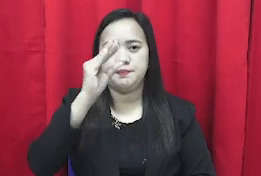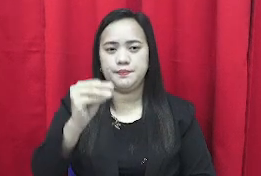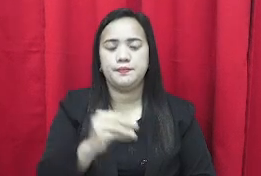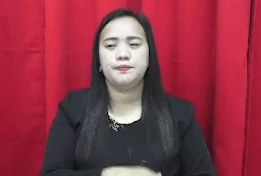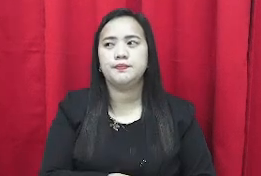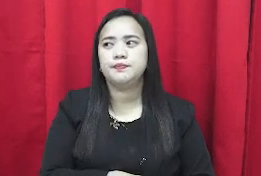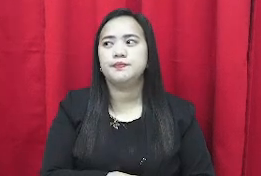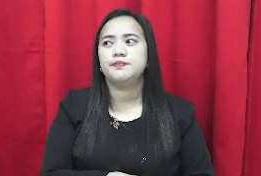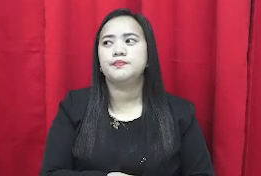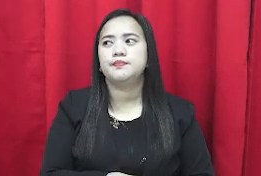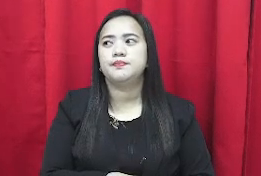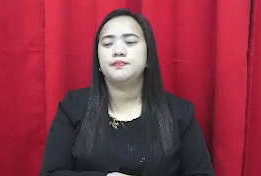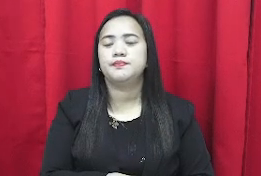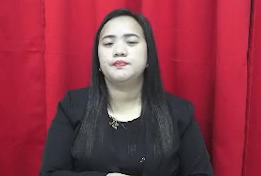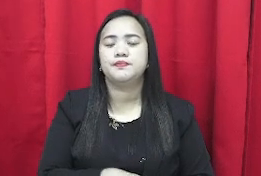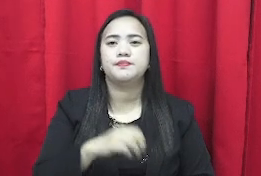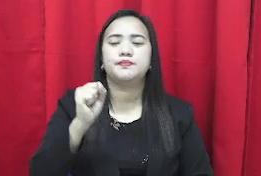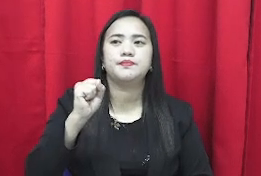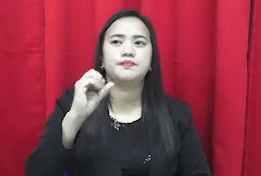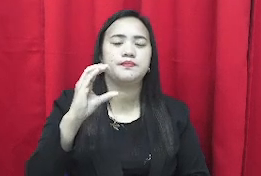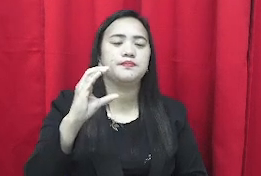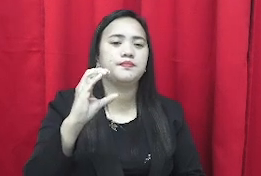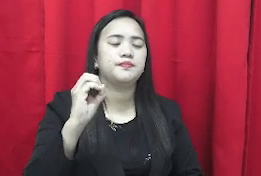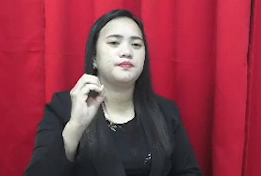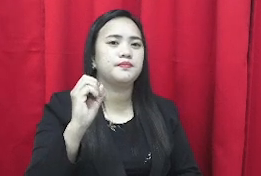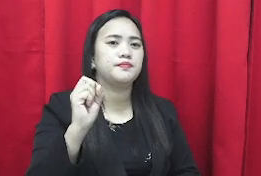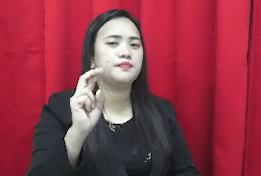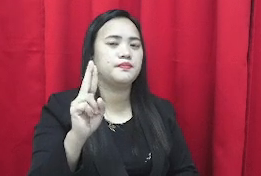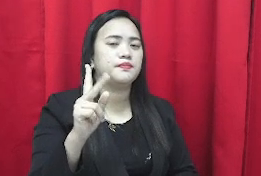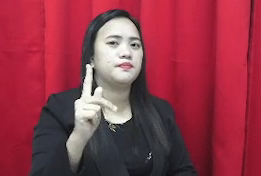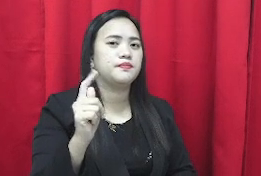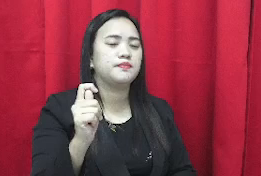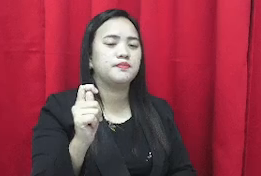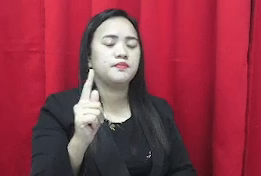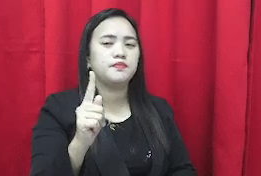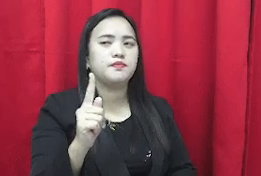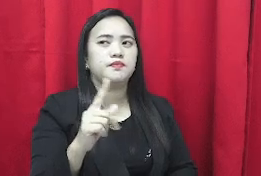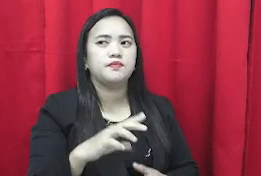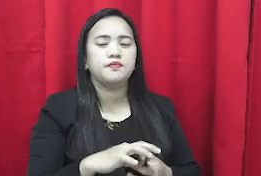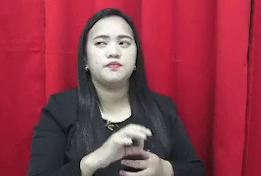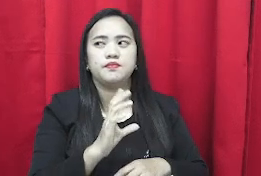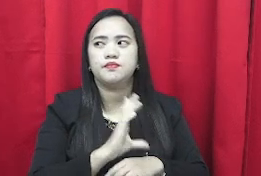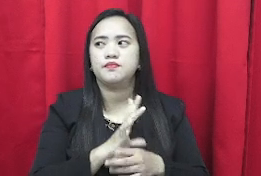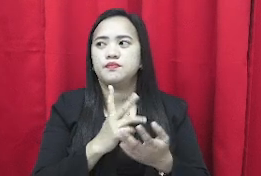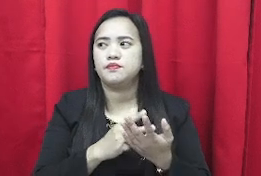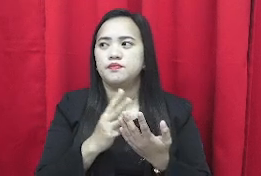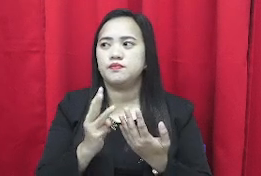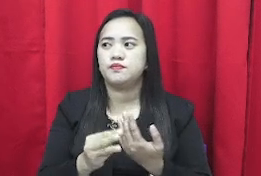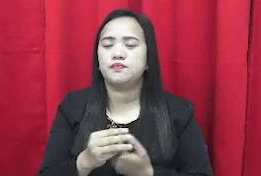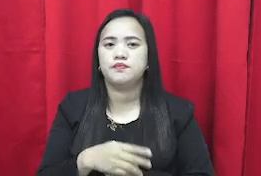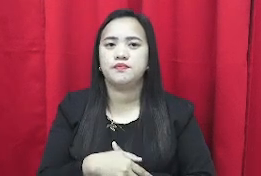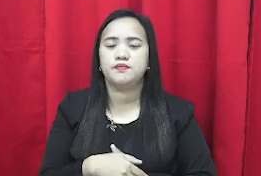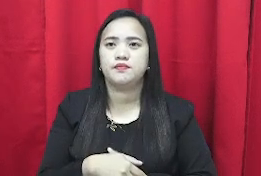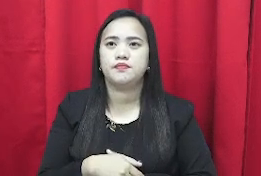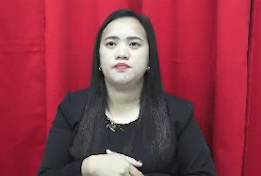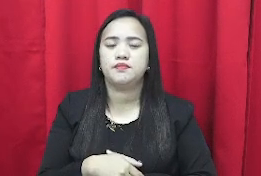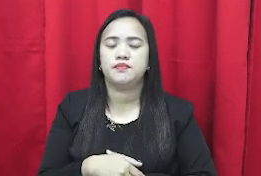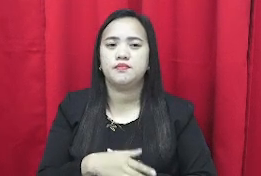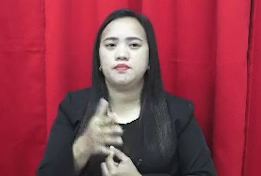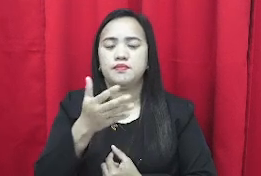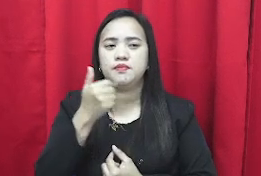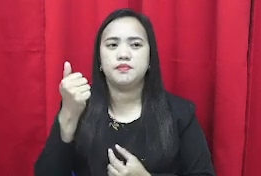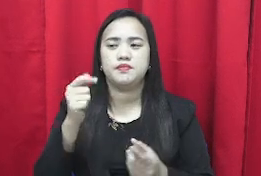yan diyan ako nanalo ng ano eh nagb Scout kami ang award ko nian no na isa sa mga programa meron kami best in story telling wow w kita